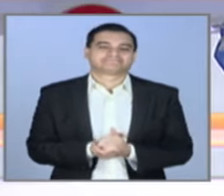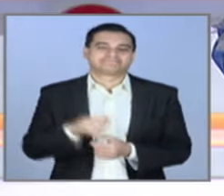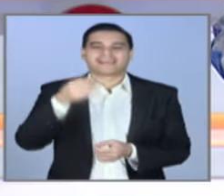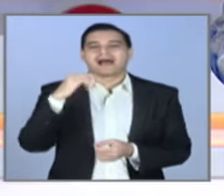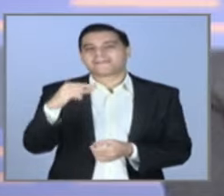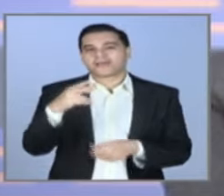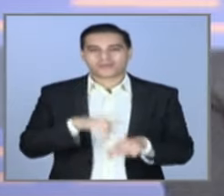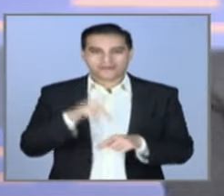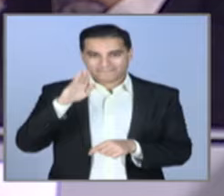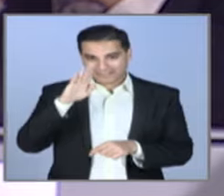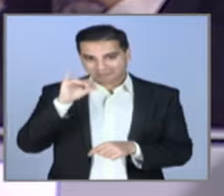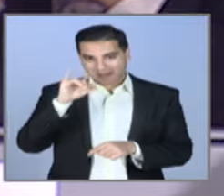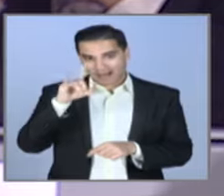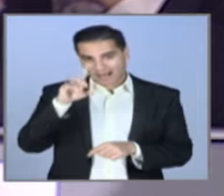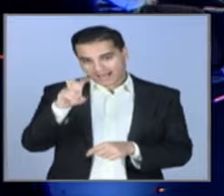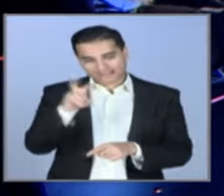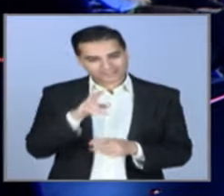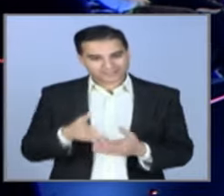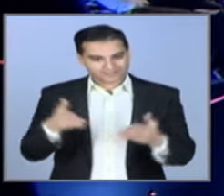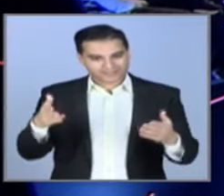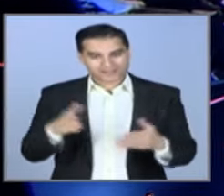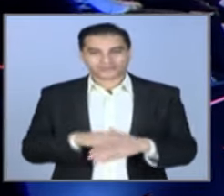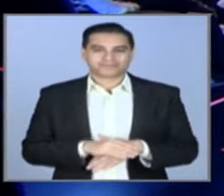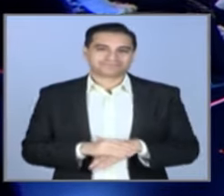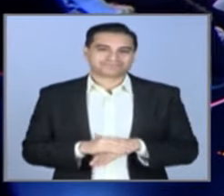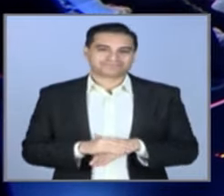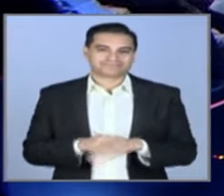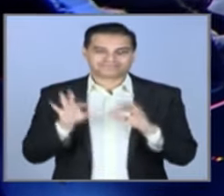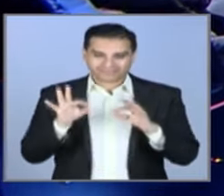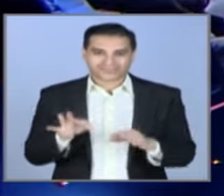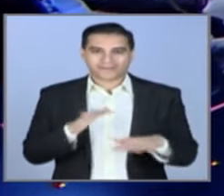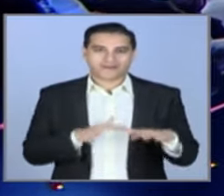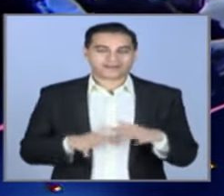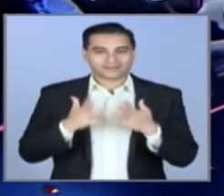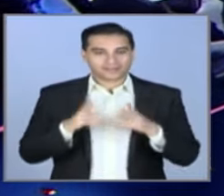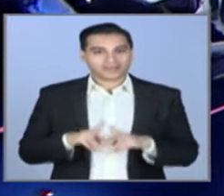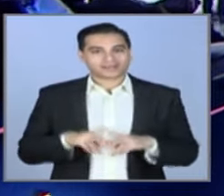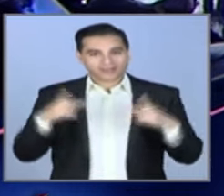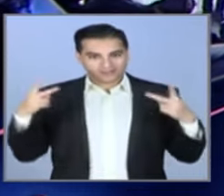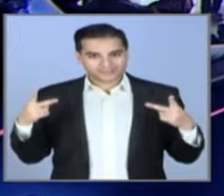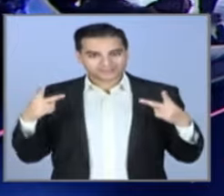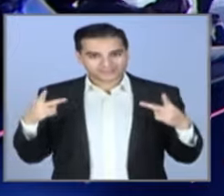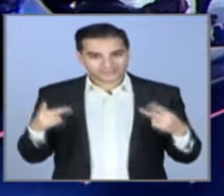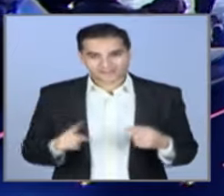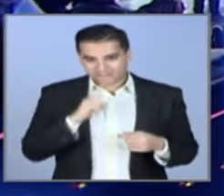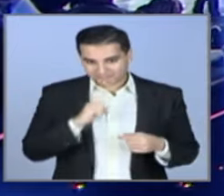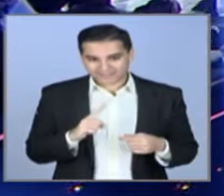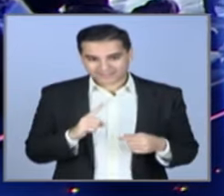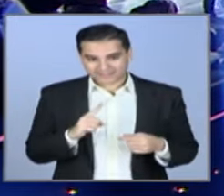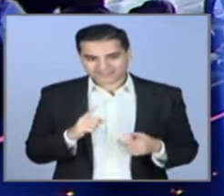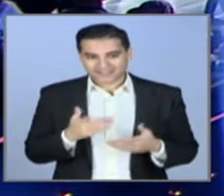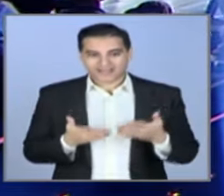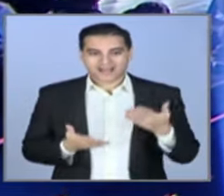احمد وبسملة، بسملة واحمد اتفضلوا. طبعا النتيجة اتغيرت.